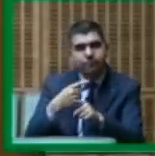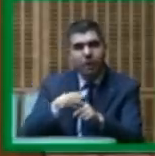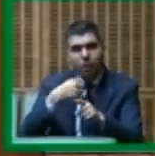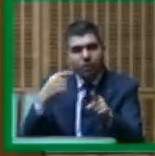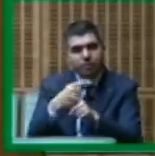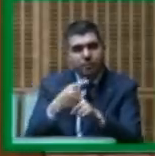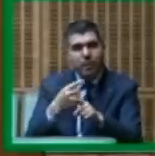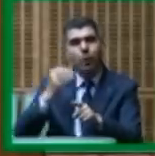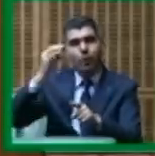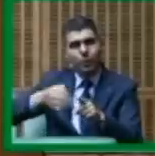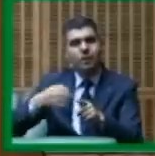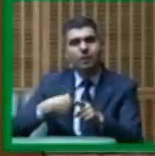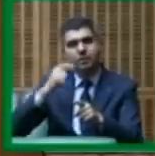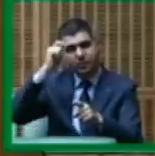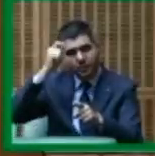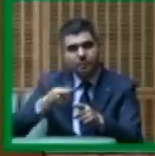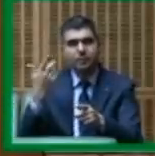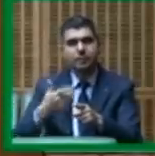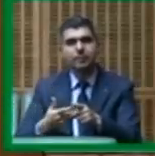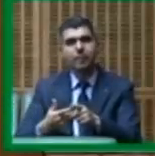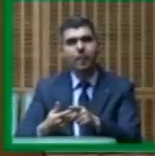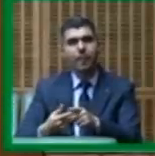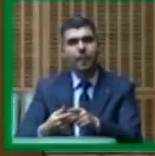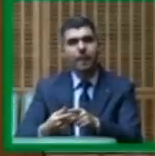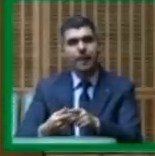ديالكم لانه بطبيعه الحال